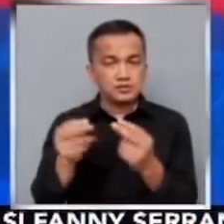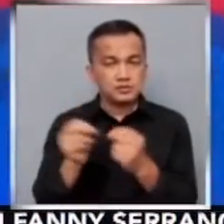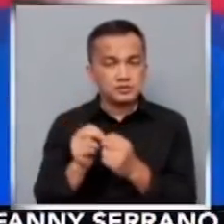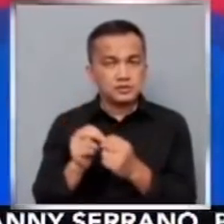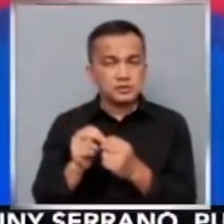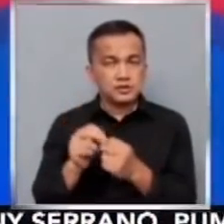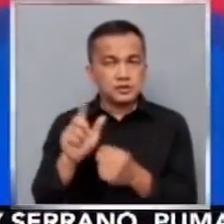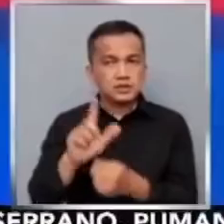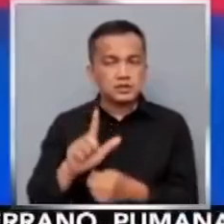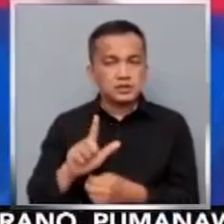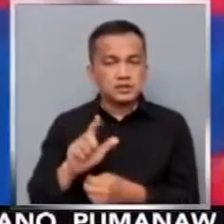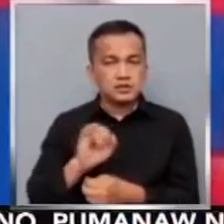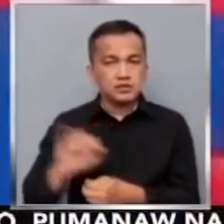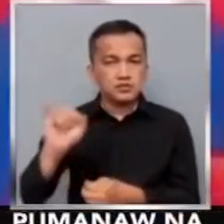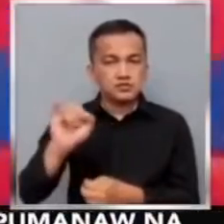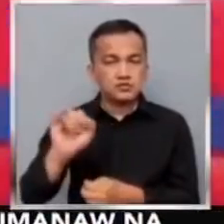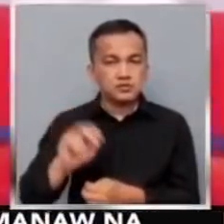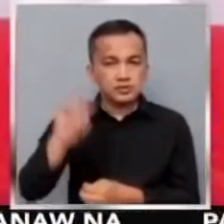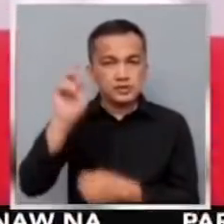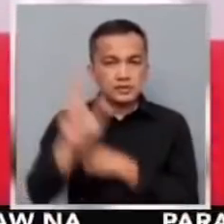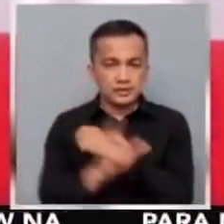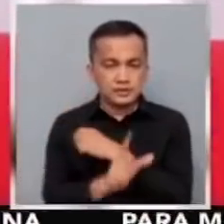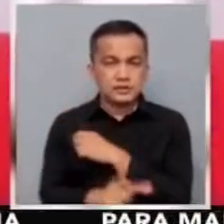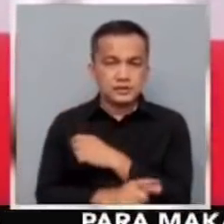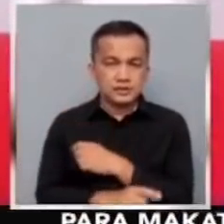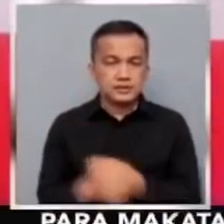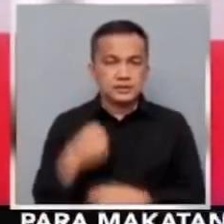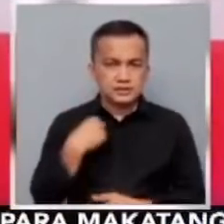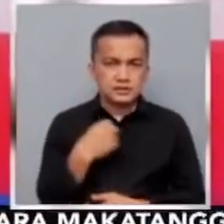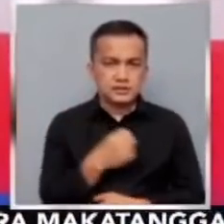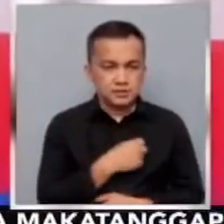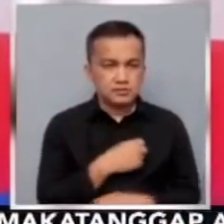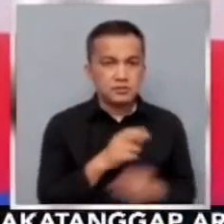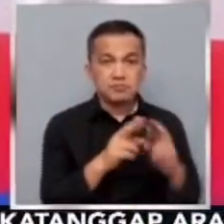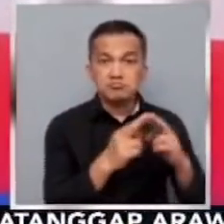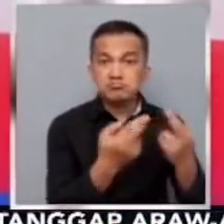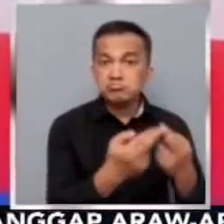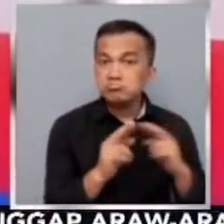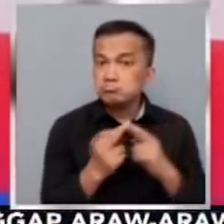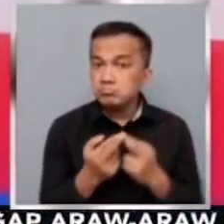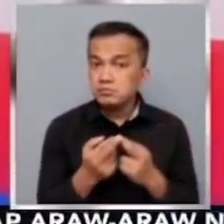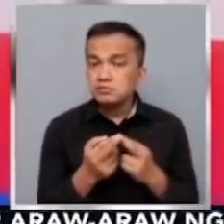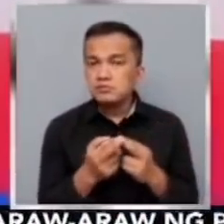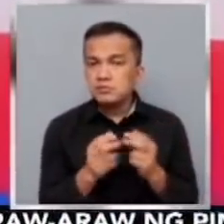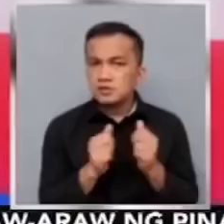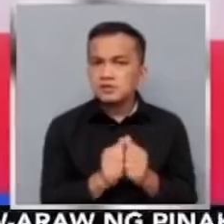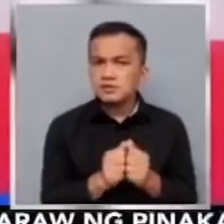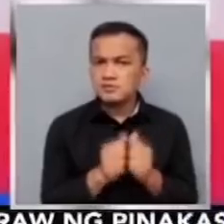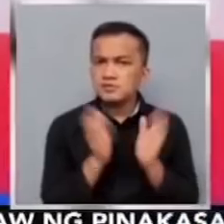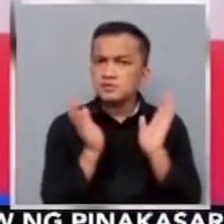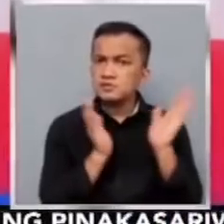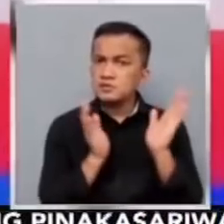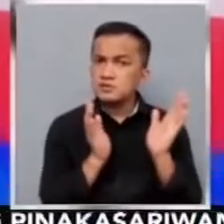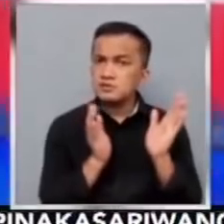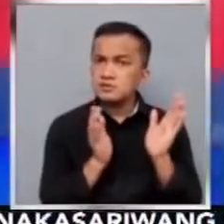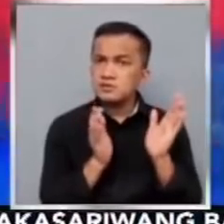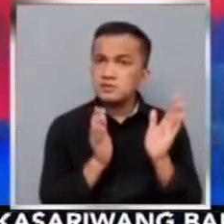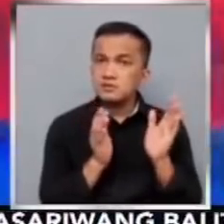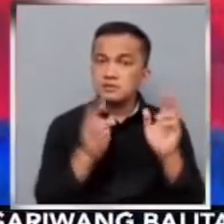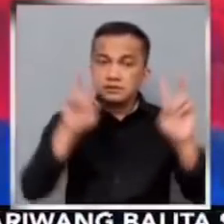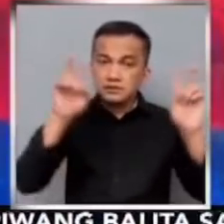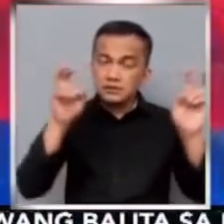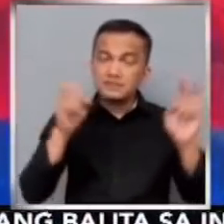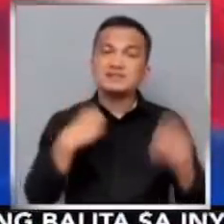at Leyte. Sa Senado naman, ilang magkakaanak ang magkasamang magsisilbi bilang senador. Yan